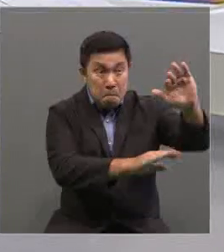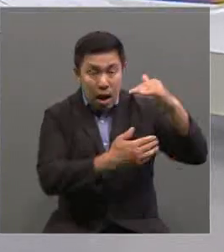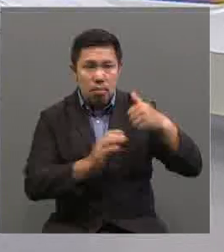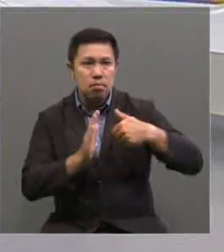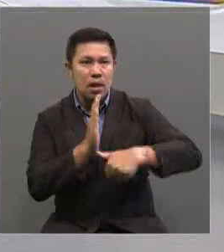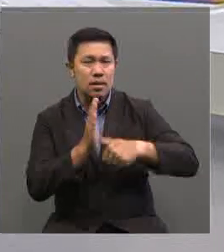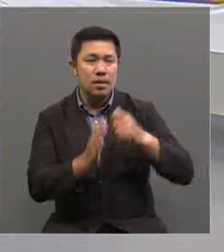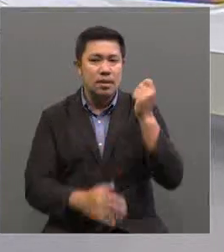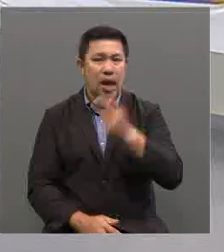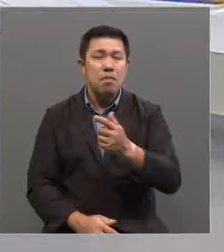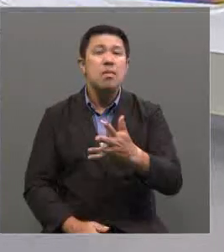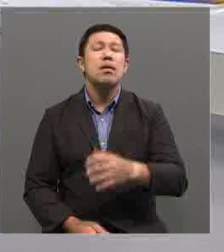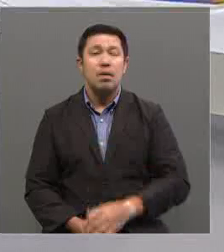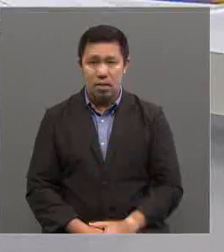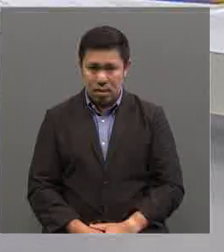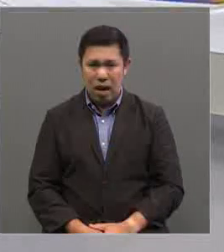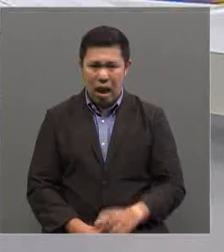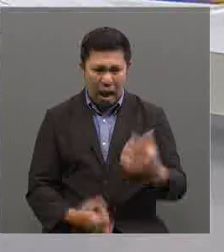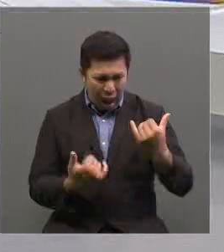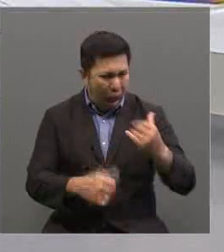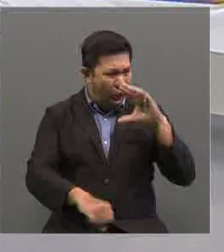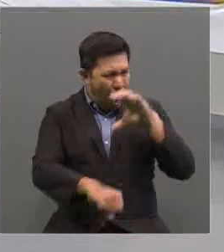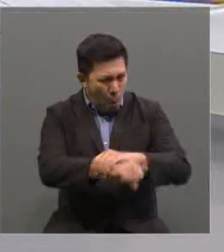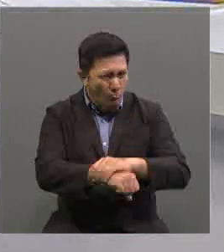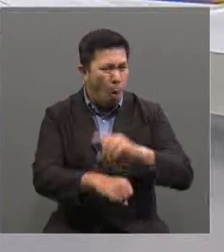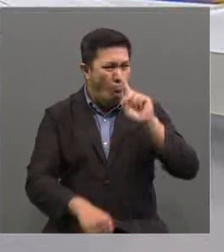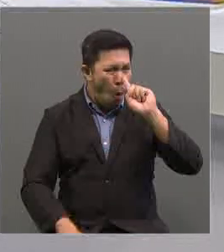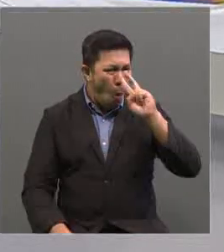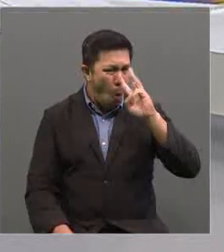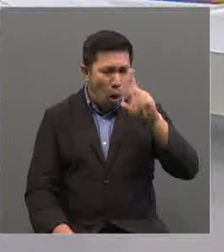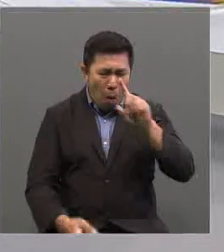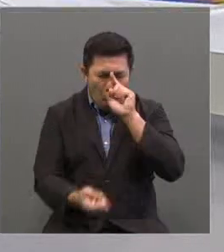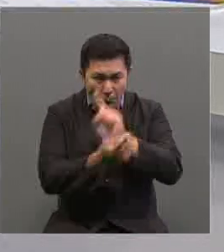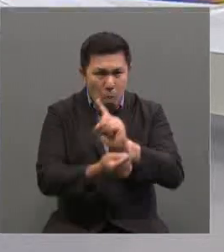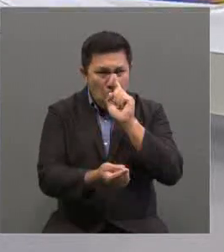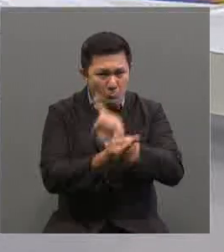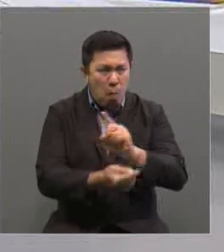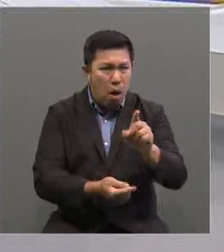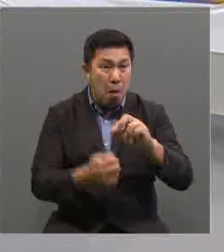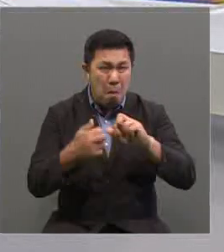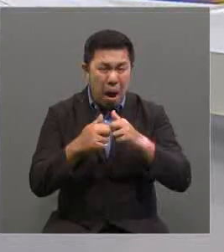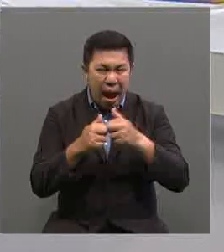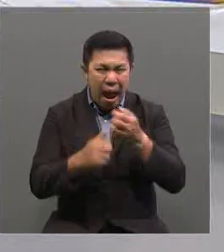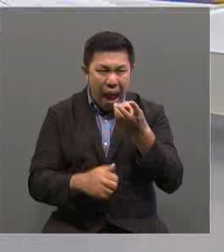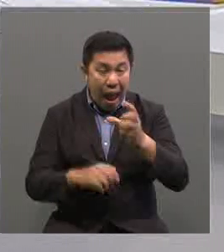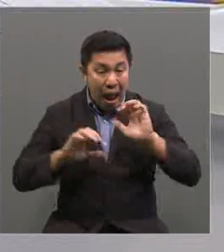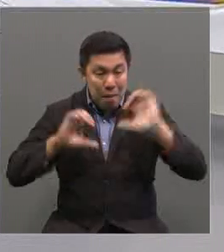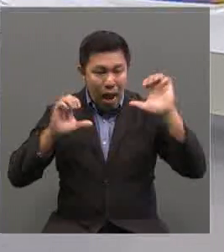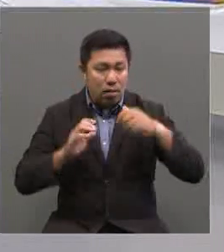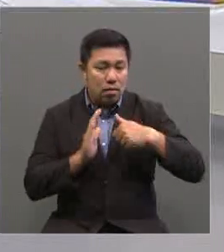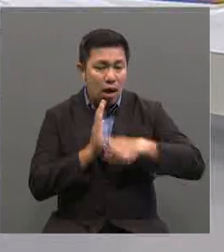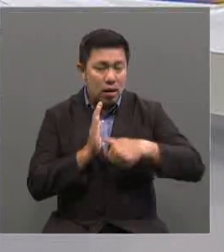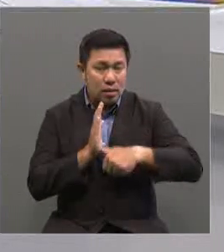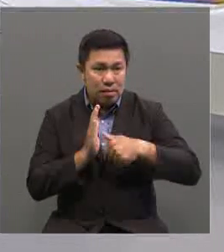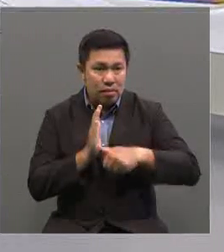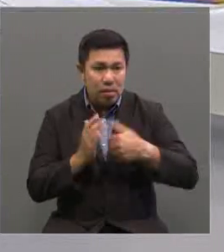หนีภาษีเหล่านี้คือจับแล้วจับอีกยังไงก็ยังคงเจออย่างต่อเนื่องมันไม่ใช่แค่ปัญหาเล็กๆที่ว่ารัฐสูญเสียราย